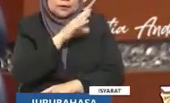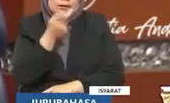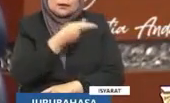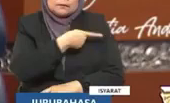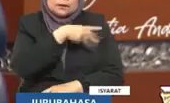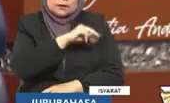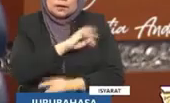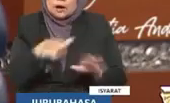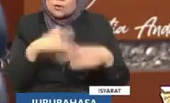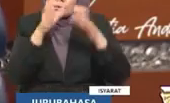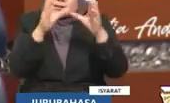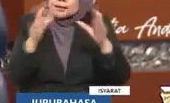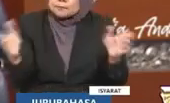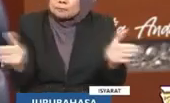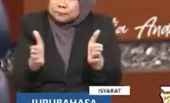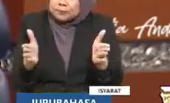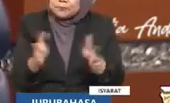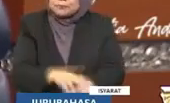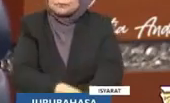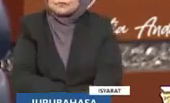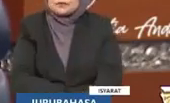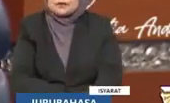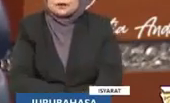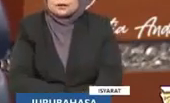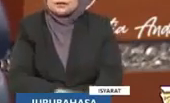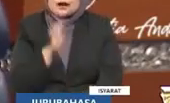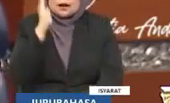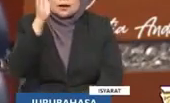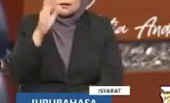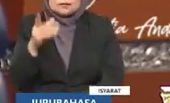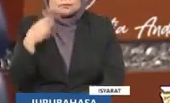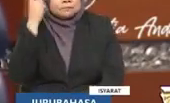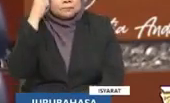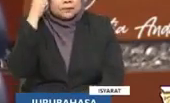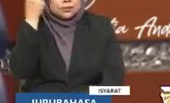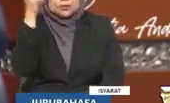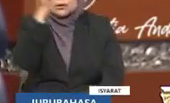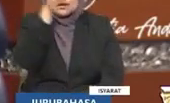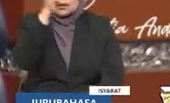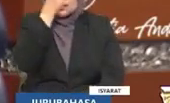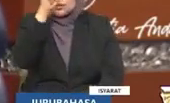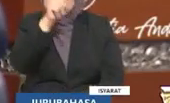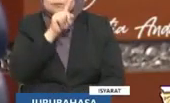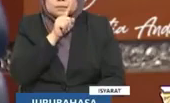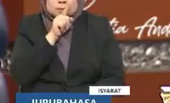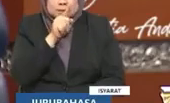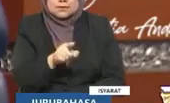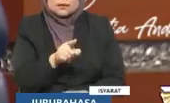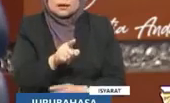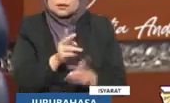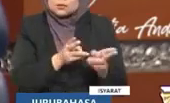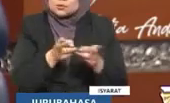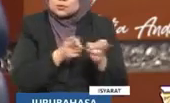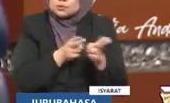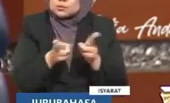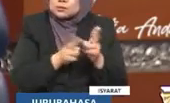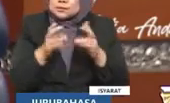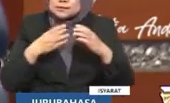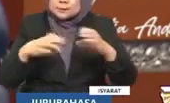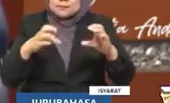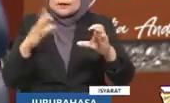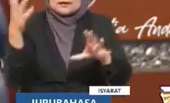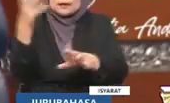kementerian dari segi langkah dan ke pendek yang diambil ndak diambil dikerajaan bagi memastikan usul